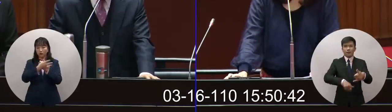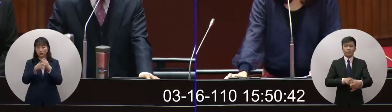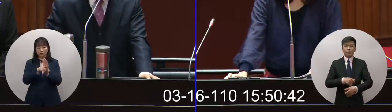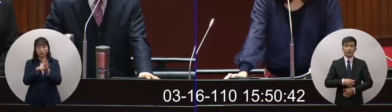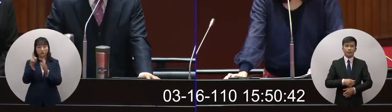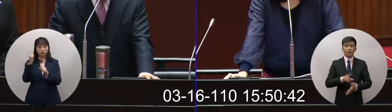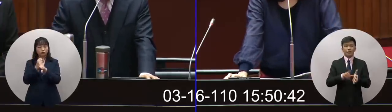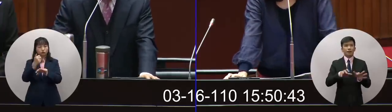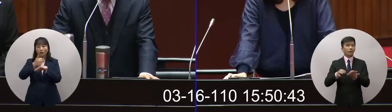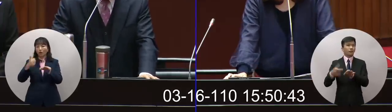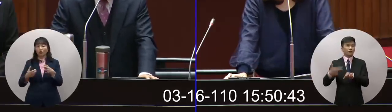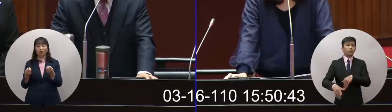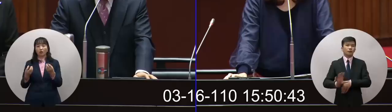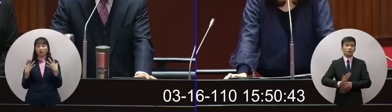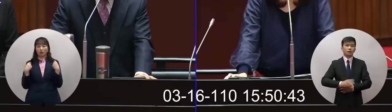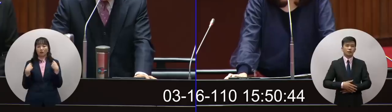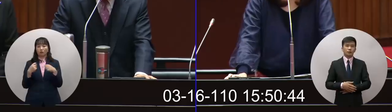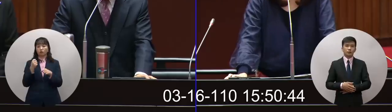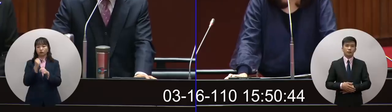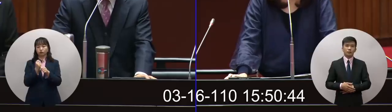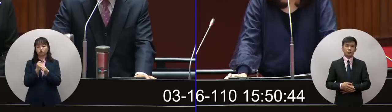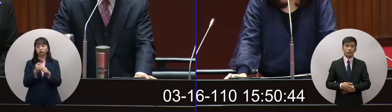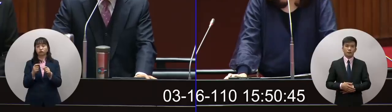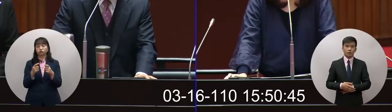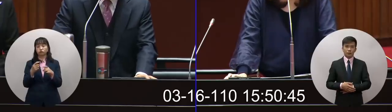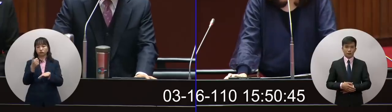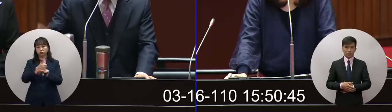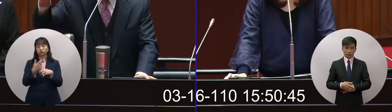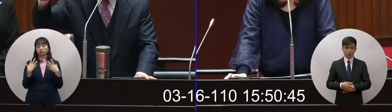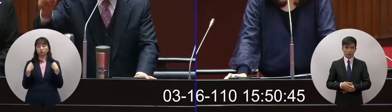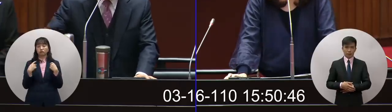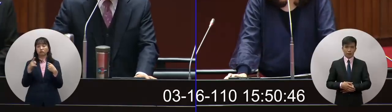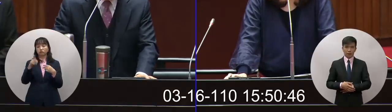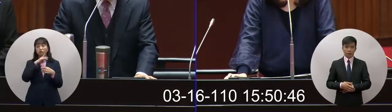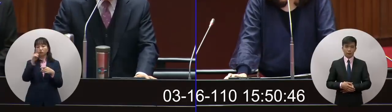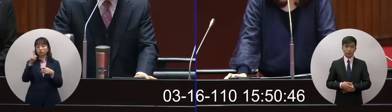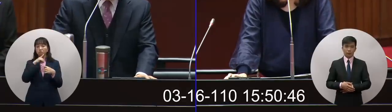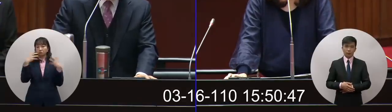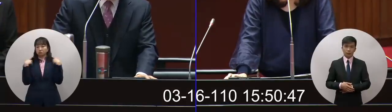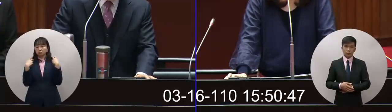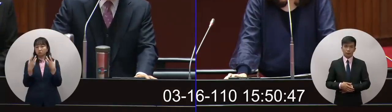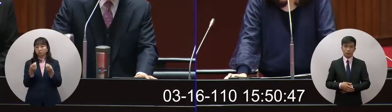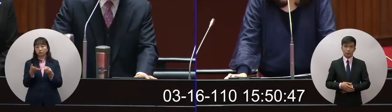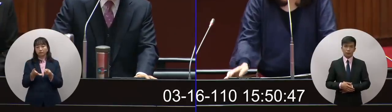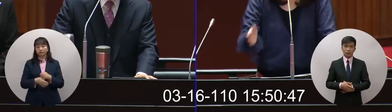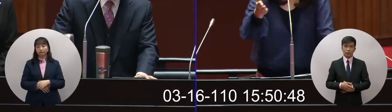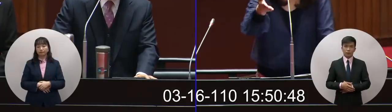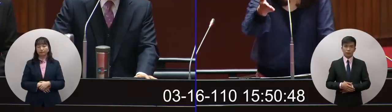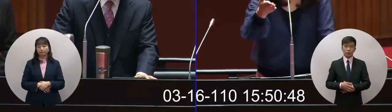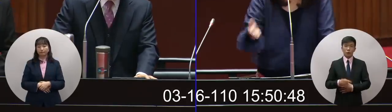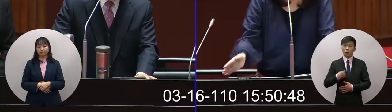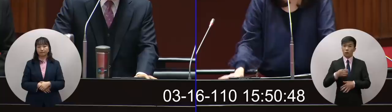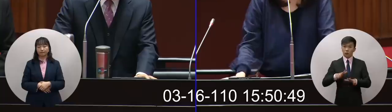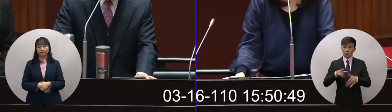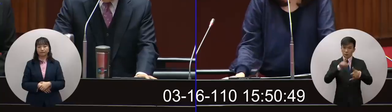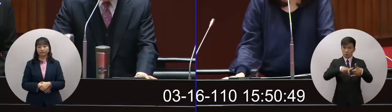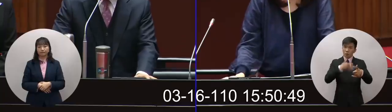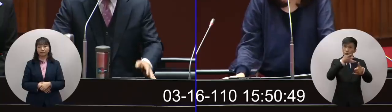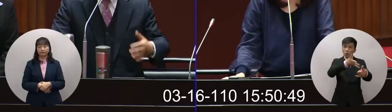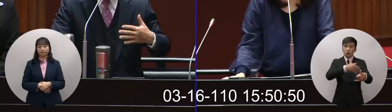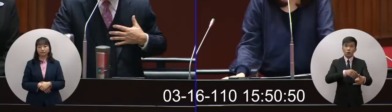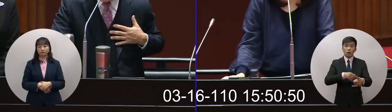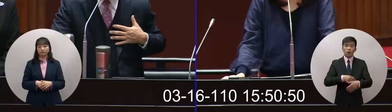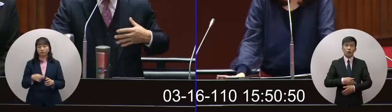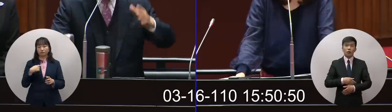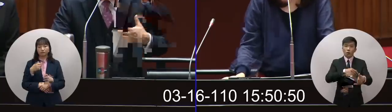我时间了， 他也没有辞职下台，所以你说他没有肩膀。 哎，我现在在问你啊，为什么你这么喜